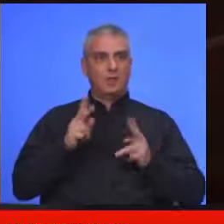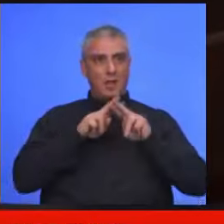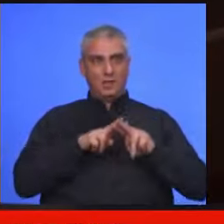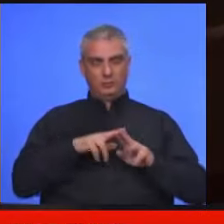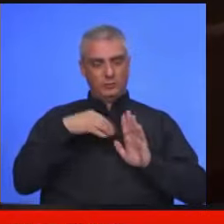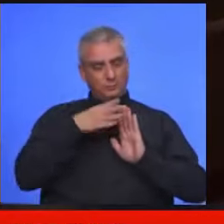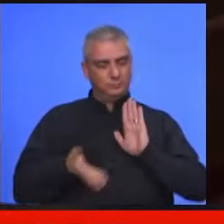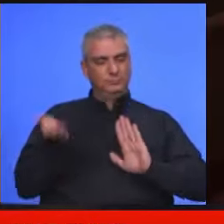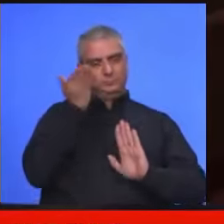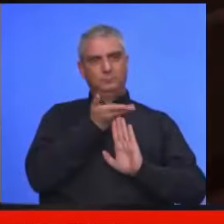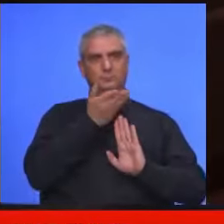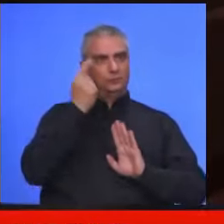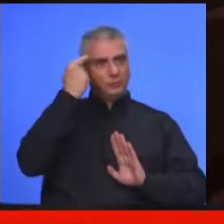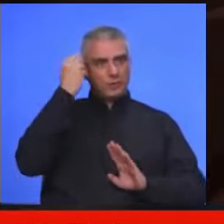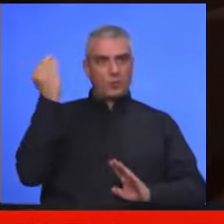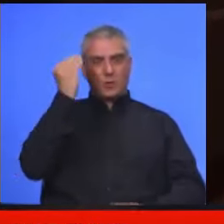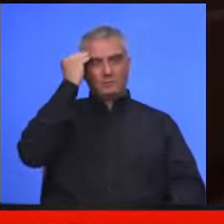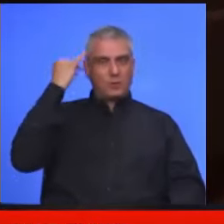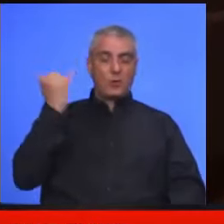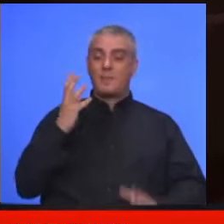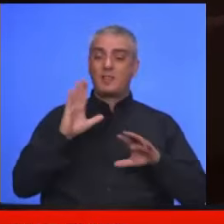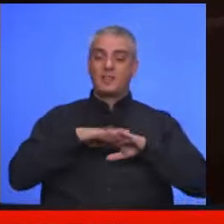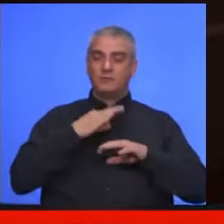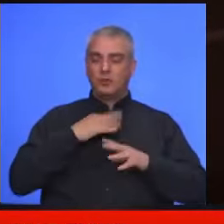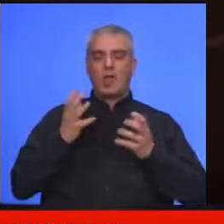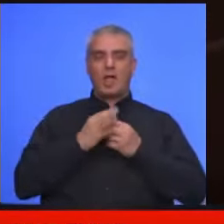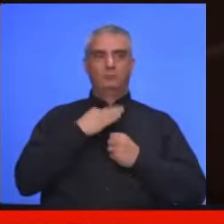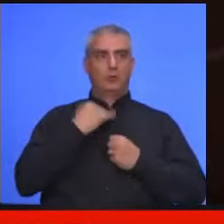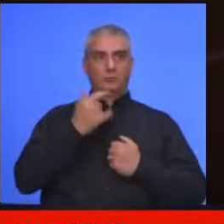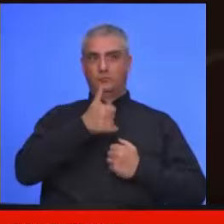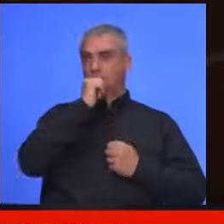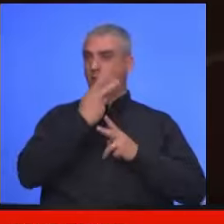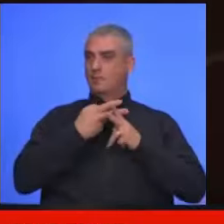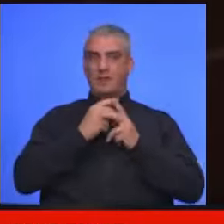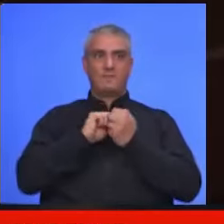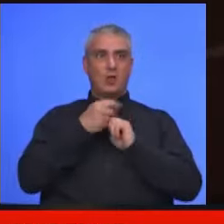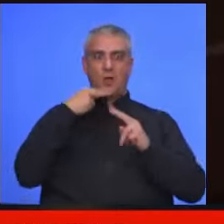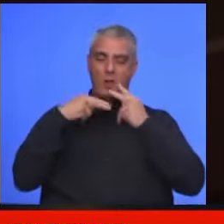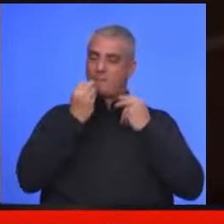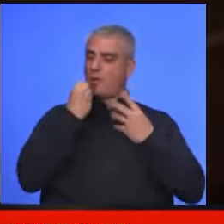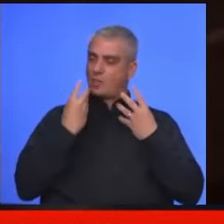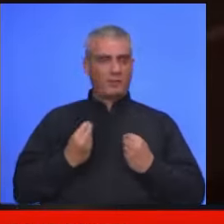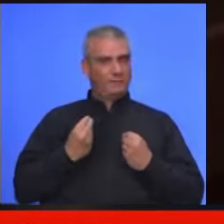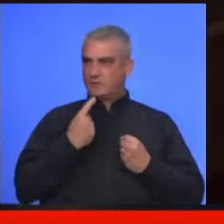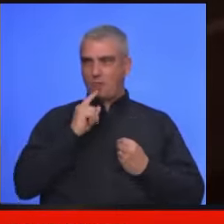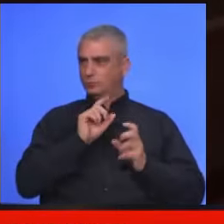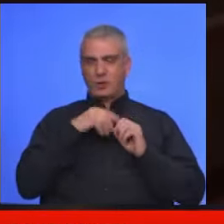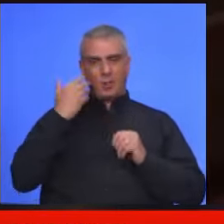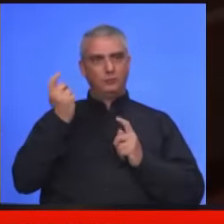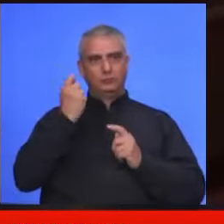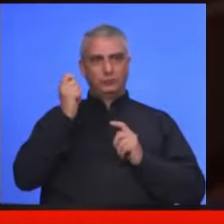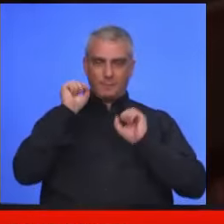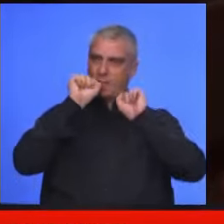סדר היום הציבורי. זה התפקיד שלנו והעם איתנו. זה שהם כרגע שותים פה קפה או אוכלים איזו ארוחה טובה, זה לא אומר שהם לא יהיו בשבת